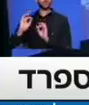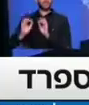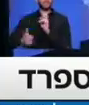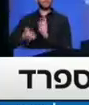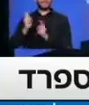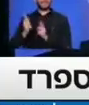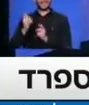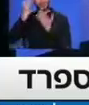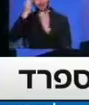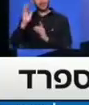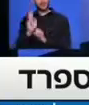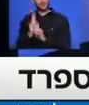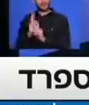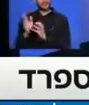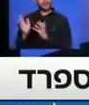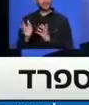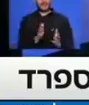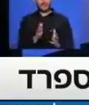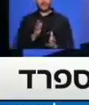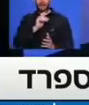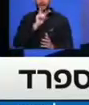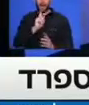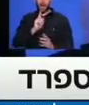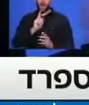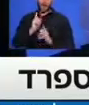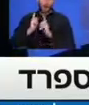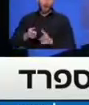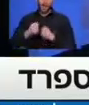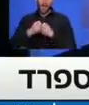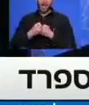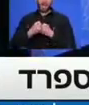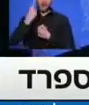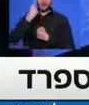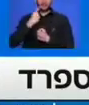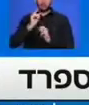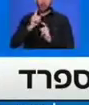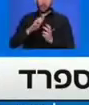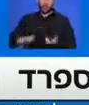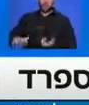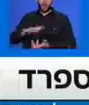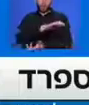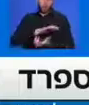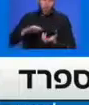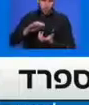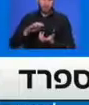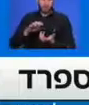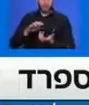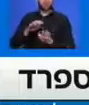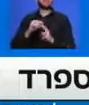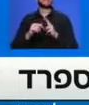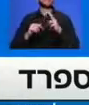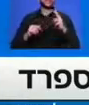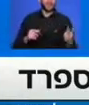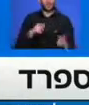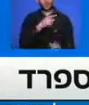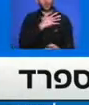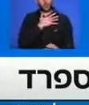המקסיקנים ולשמור על הסדר הציבורי, כלומר לא בהכרח להילחם בקרטלים כדי שלא יהיו מאומות כמו שראינו עכשיו. מנגד, הוא